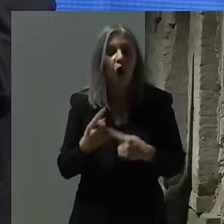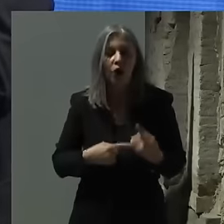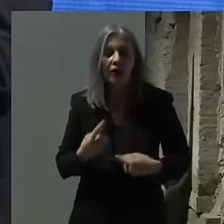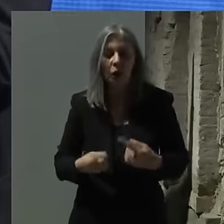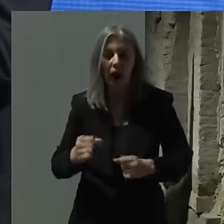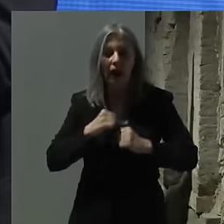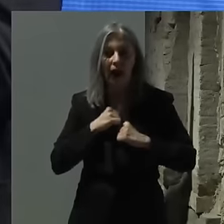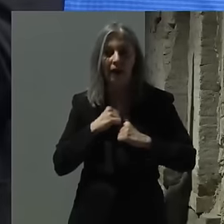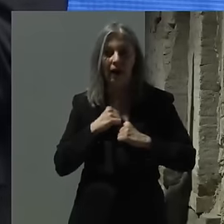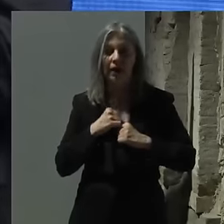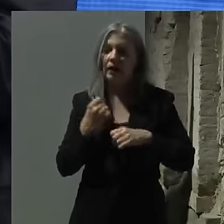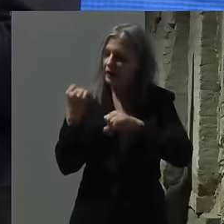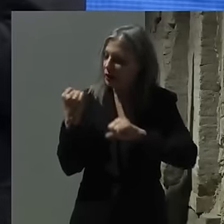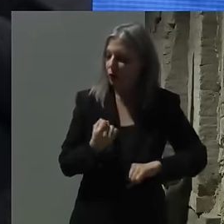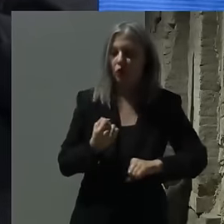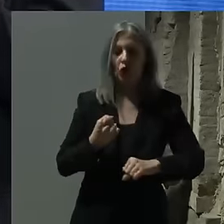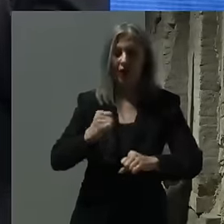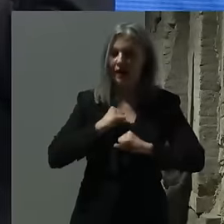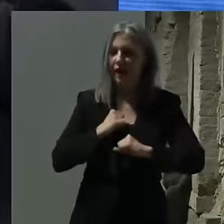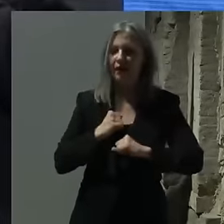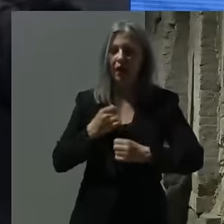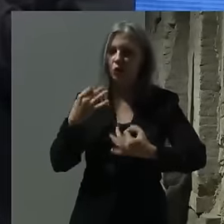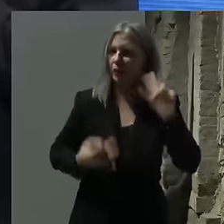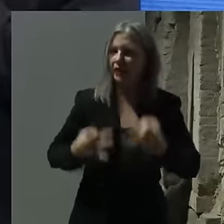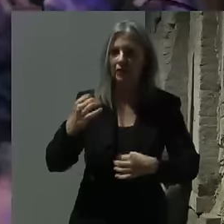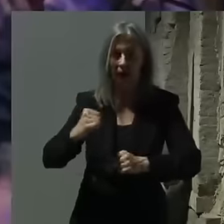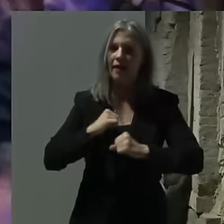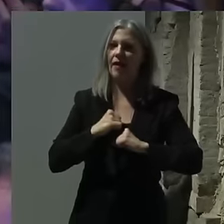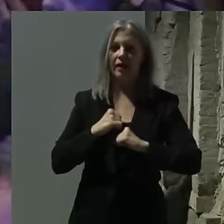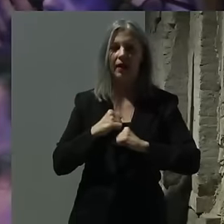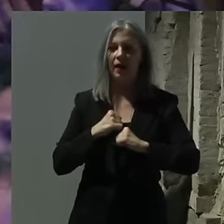Credere all'istituzione, credere alla giustizia. La cosa che più.